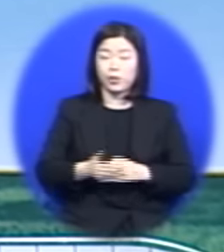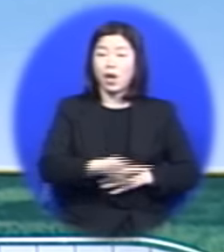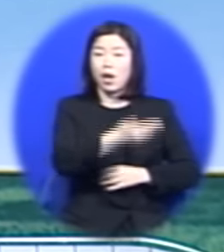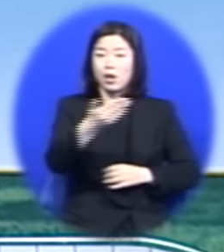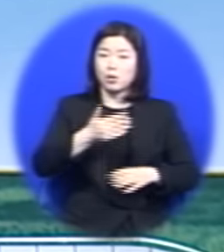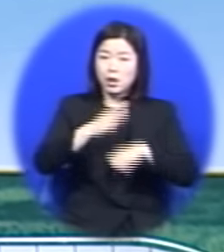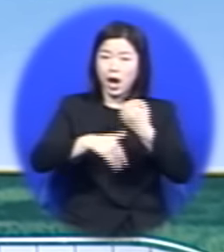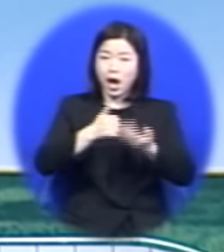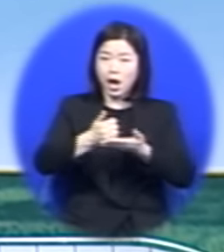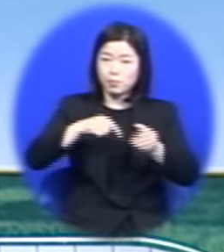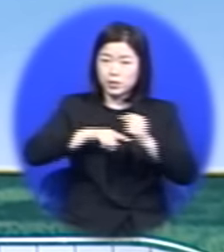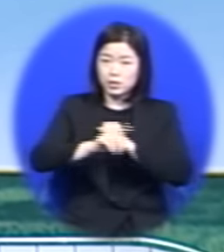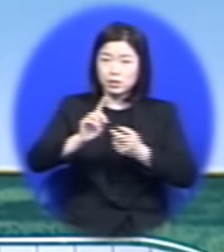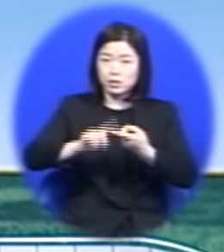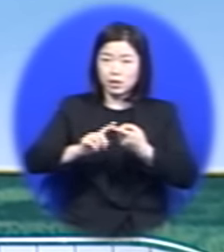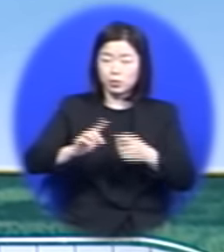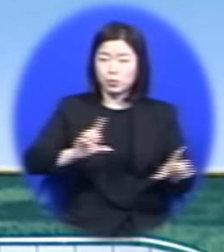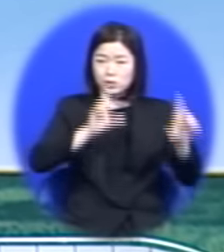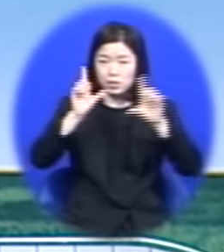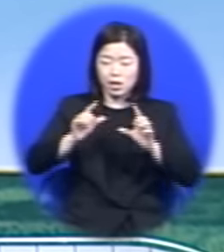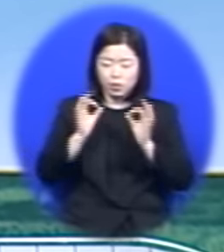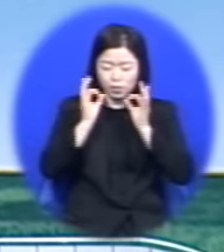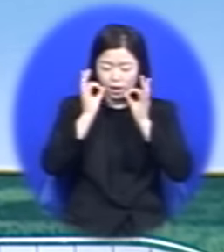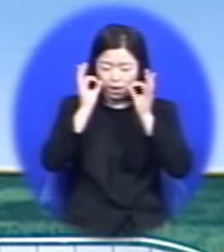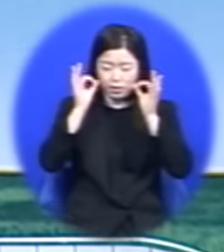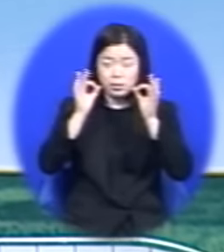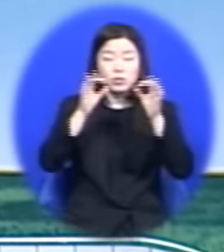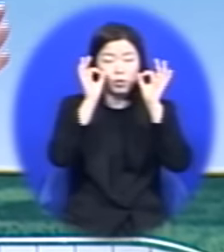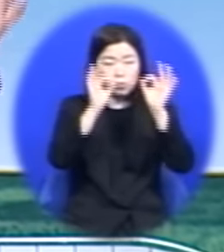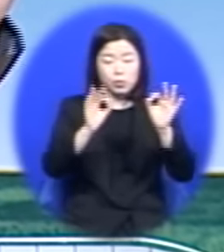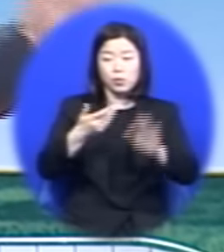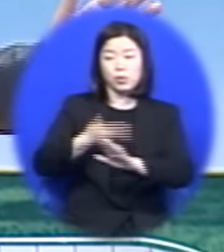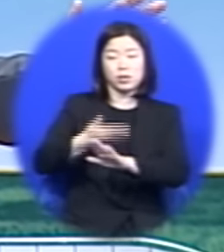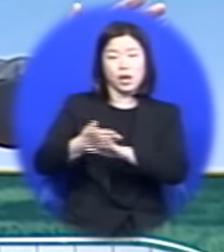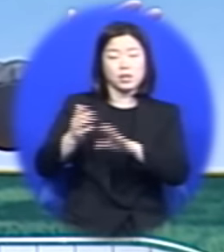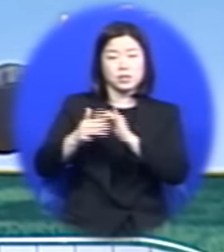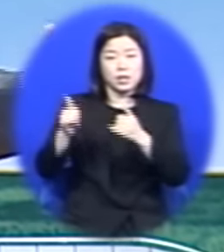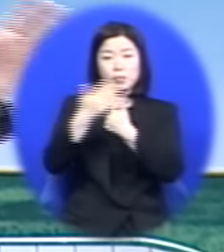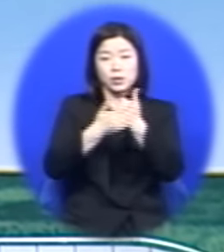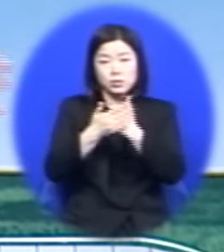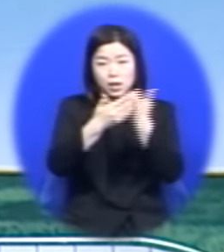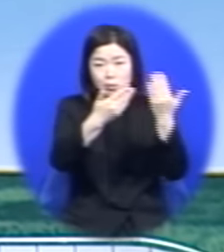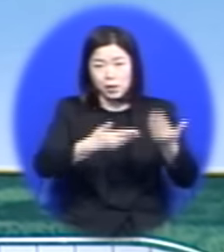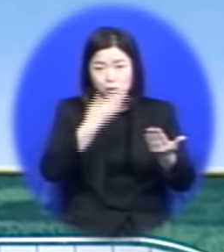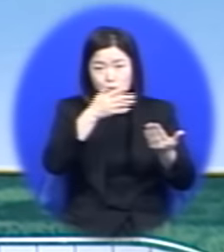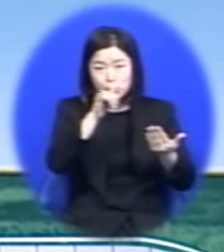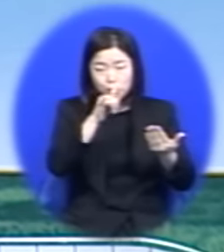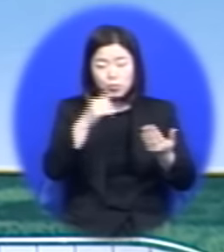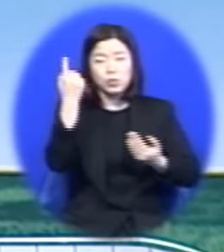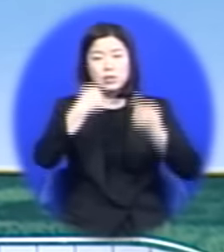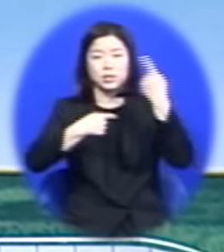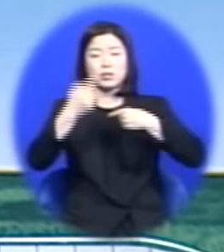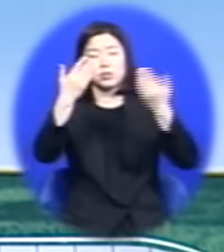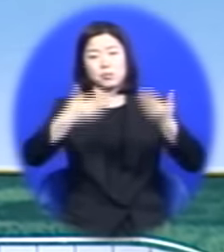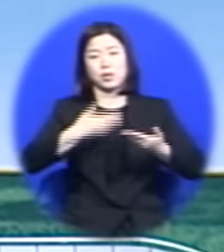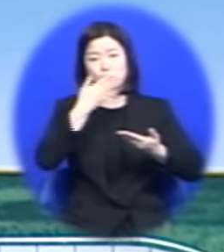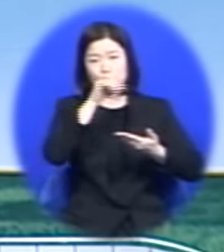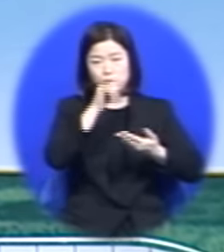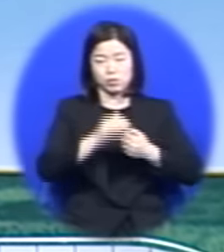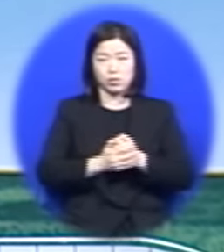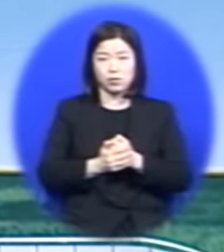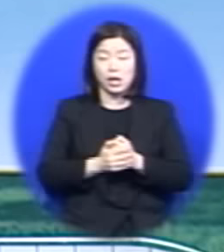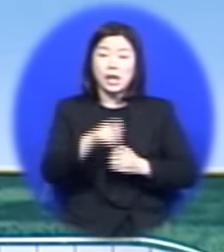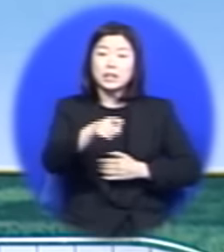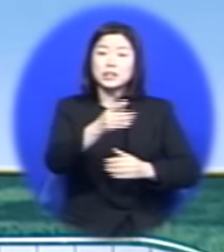여러분이 하나님 뜻대로 살려고 애를 쓰는 것을 보고 다른 사람들이 은혜를 받을 수도 있고 상처를 받을 수도 있습니다.